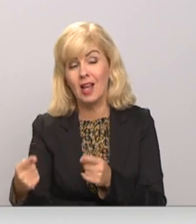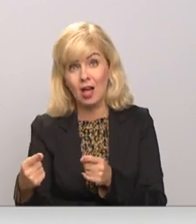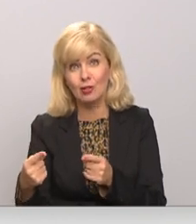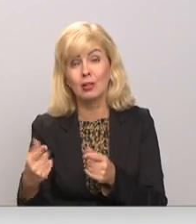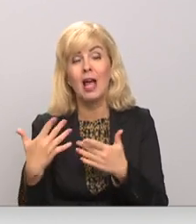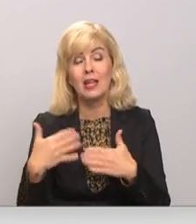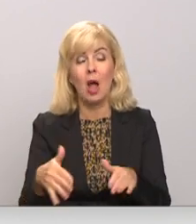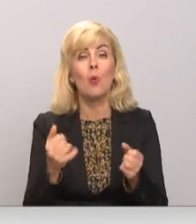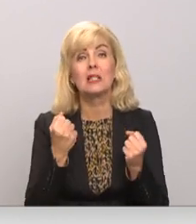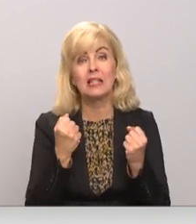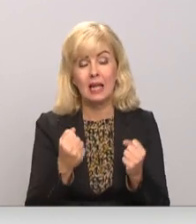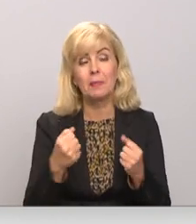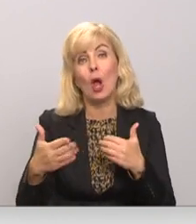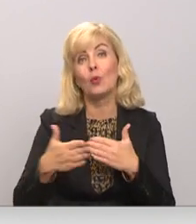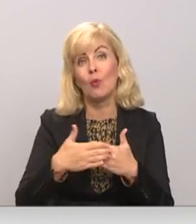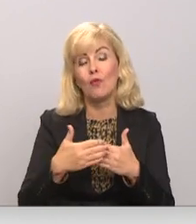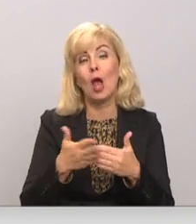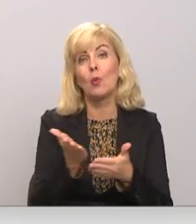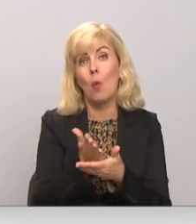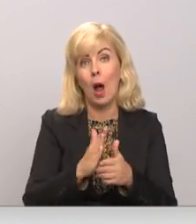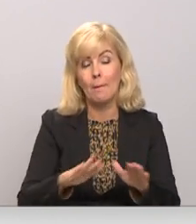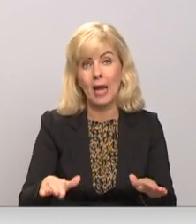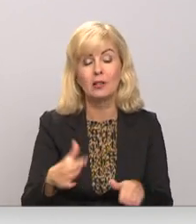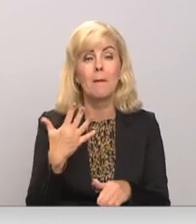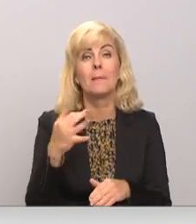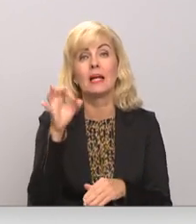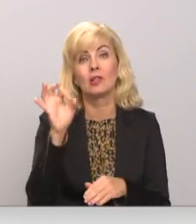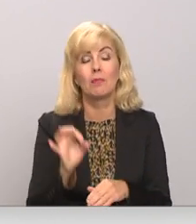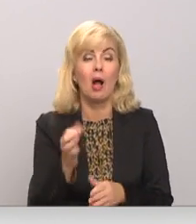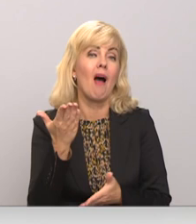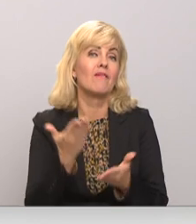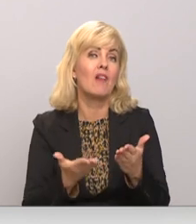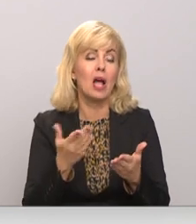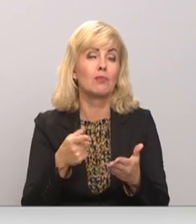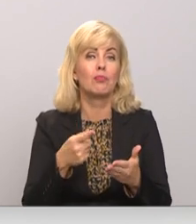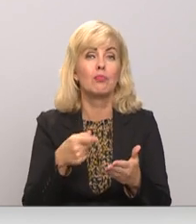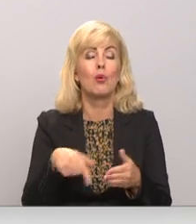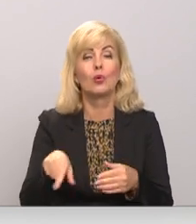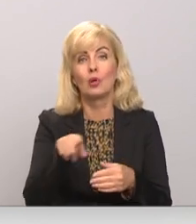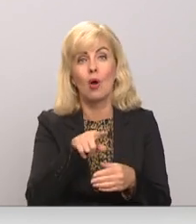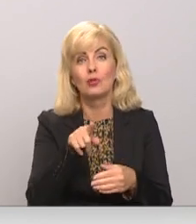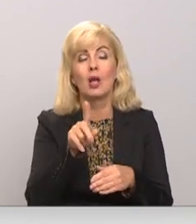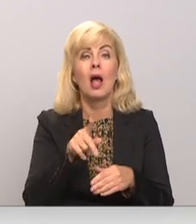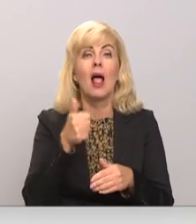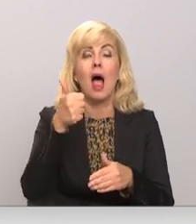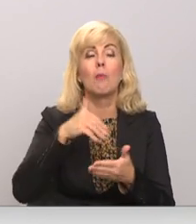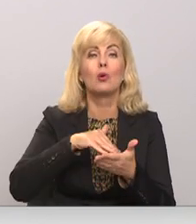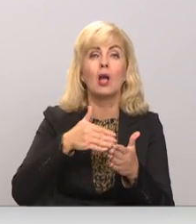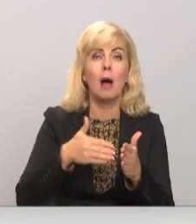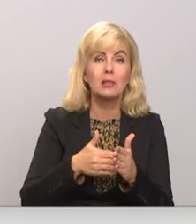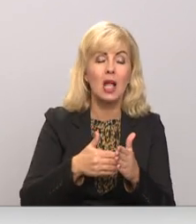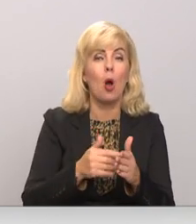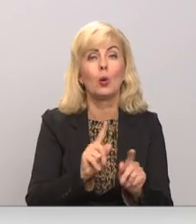nu, stipri tuvojas nobeigumam, teiksim, kādi 5% varbūt no tā apjoma, kas ir tādos labvēlīgākos